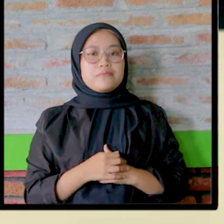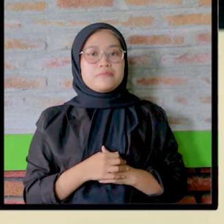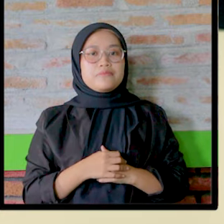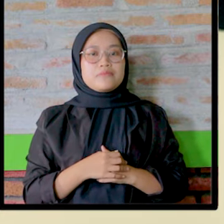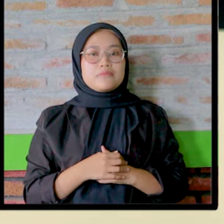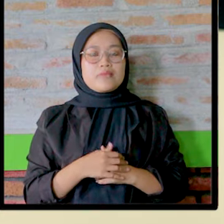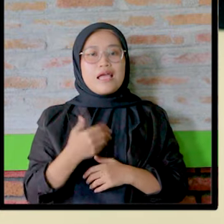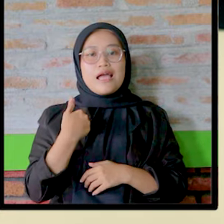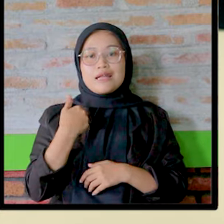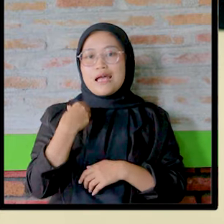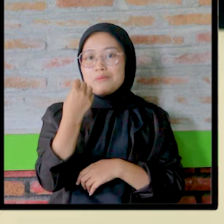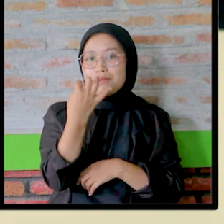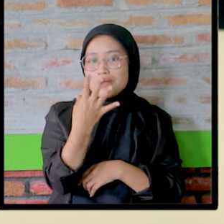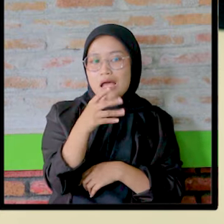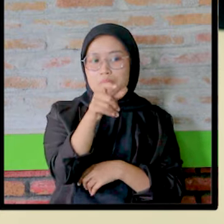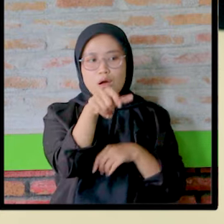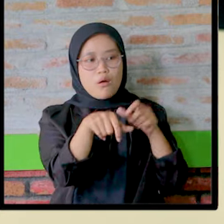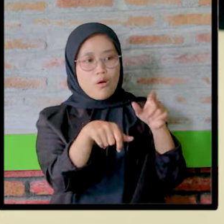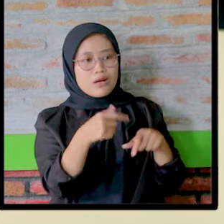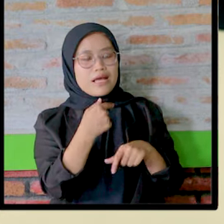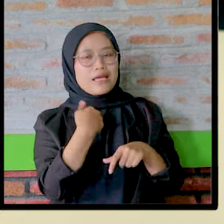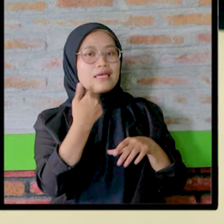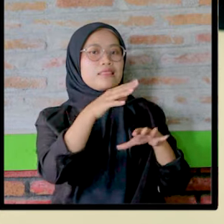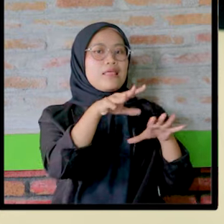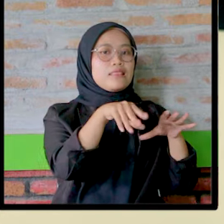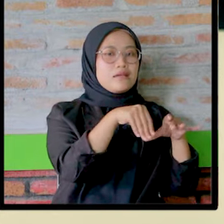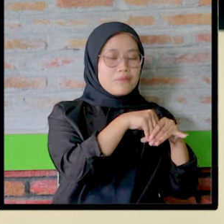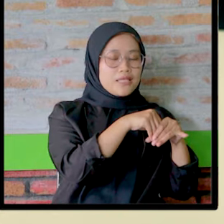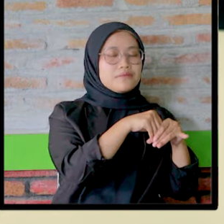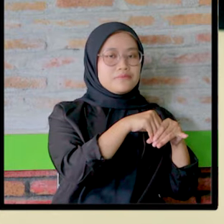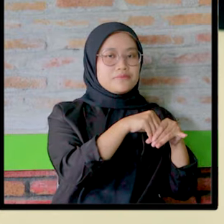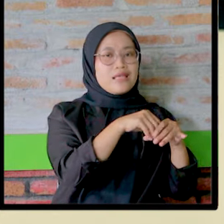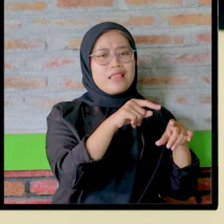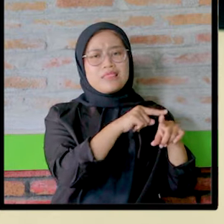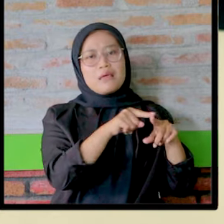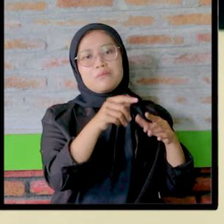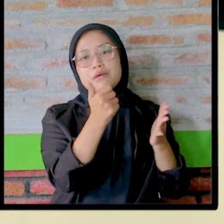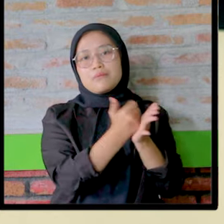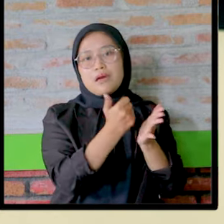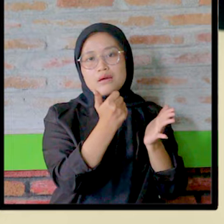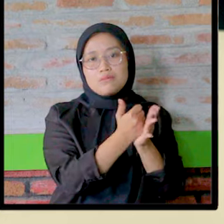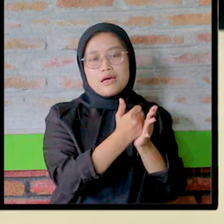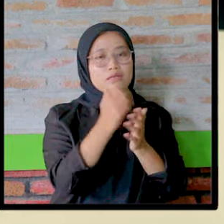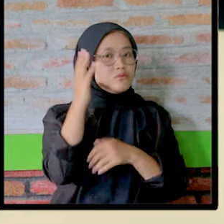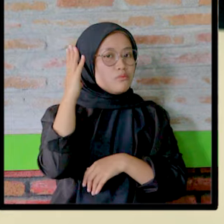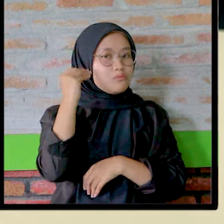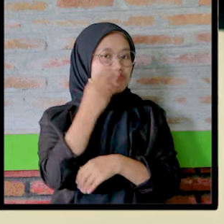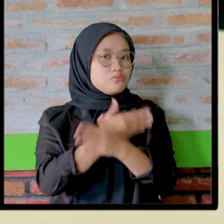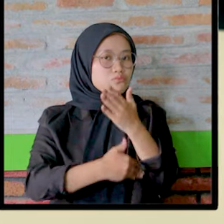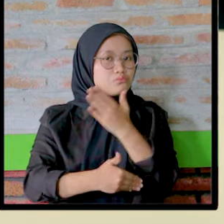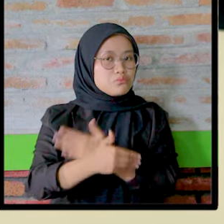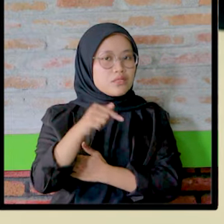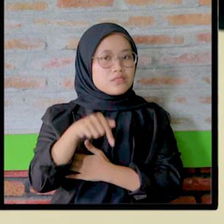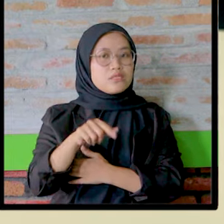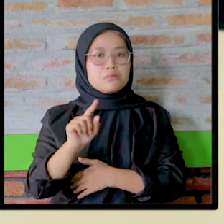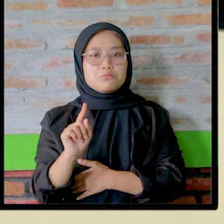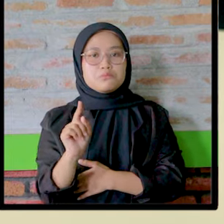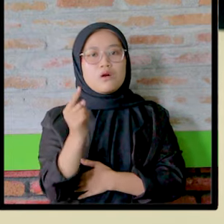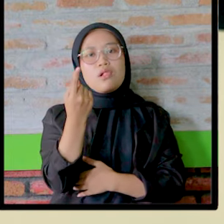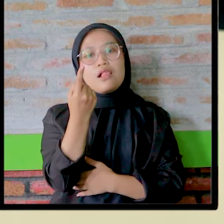Ada beberapa pihak yang kita terlibat begitu tetapi memang isu disabilitas mulai